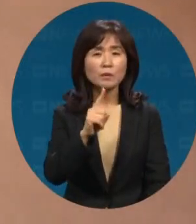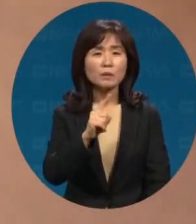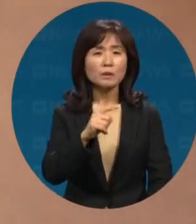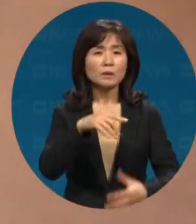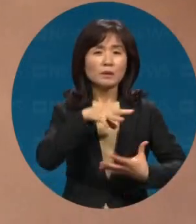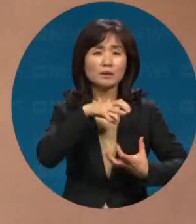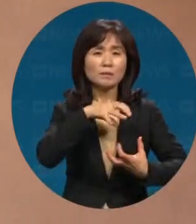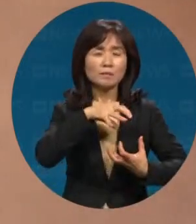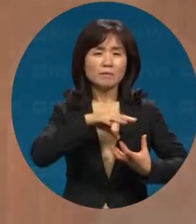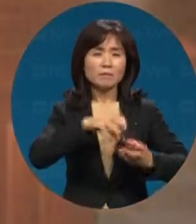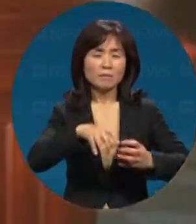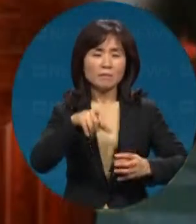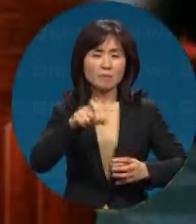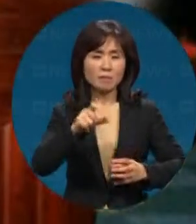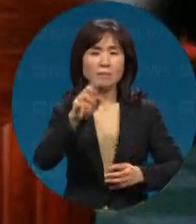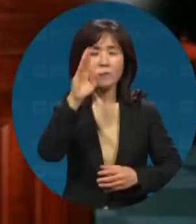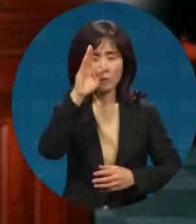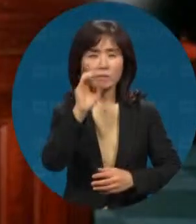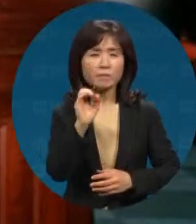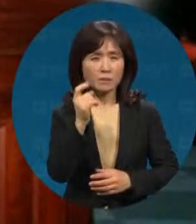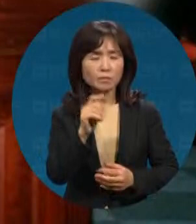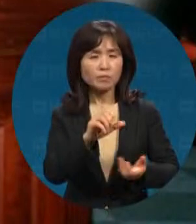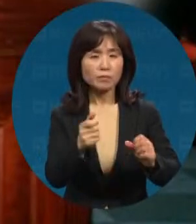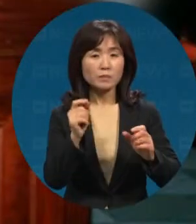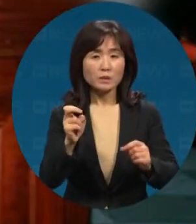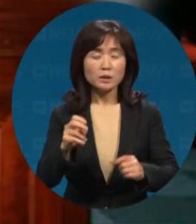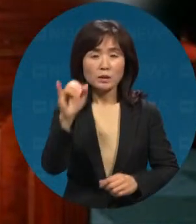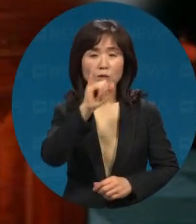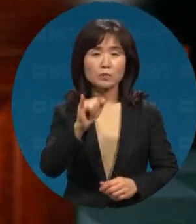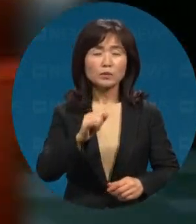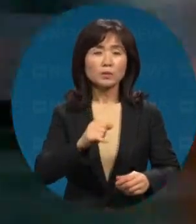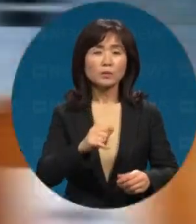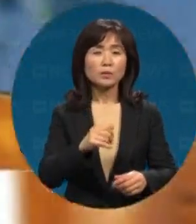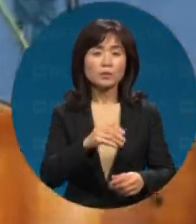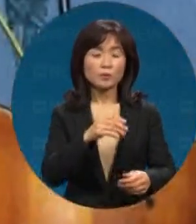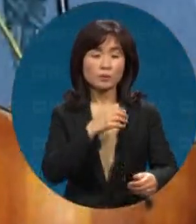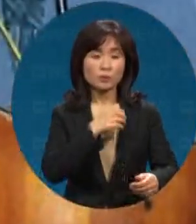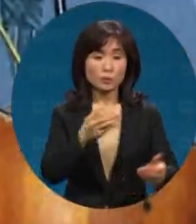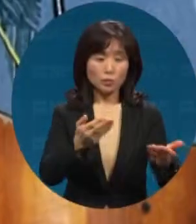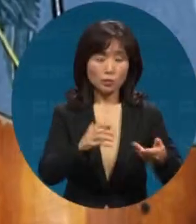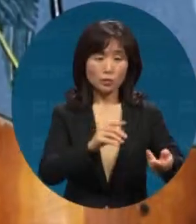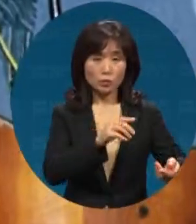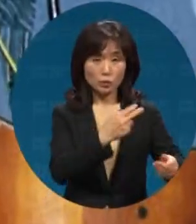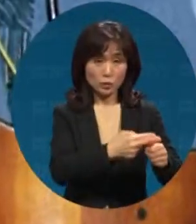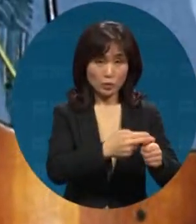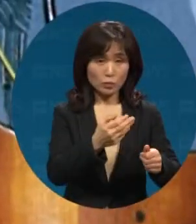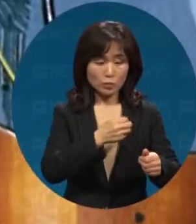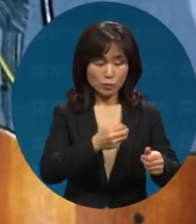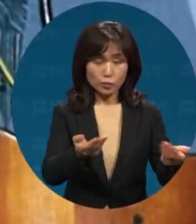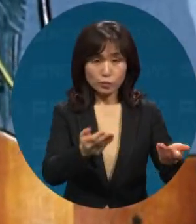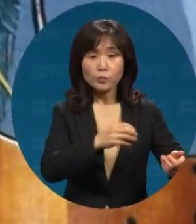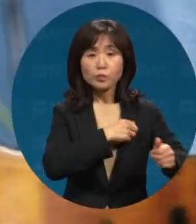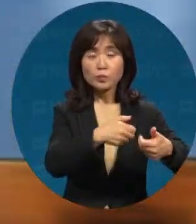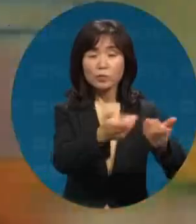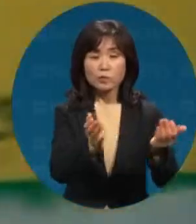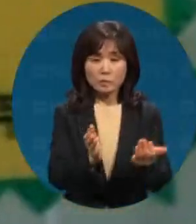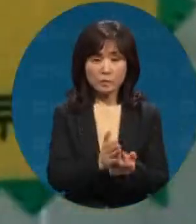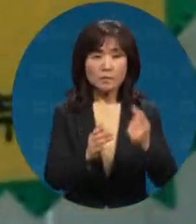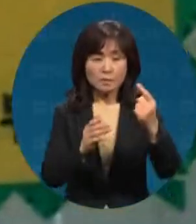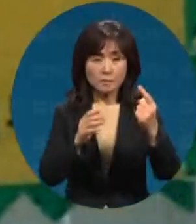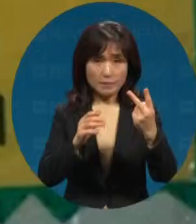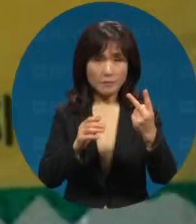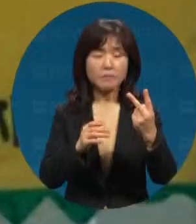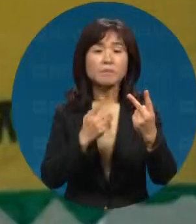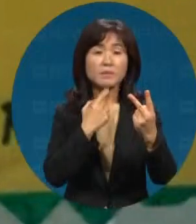심근경색으로 추정됩니다 전국 교직원 노동조합 울산지부 1 2대 지부장을 지낸 노교육감은이 지역에서 처음